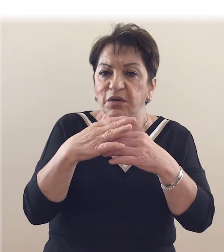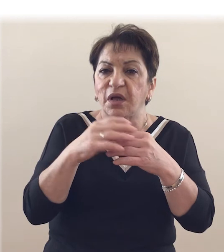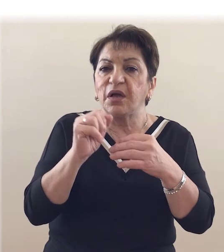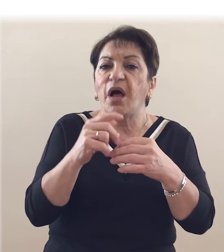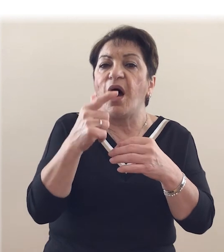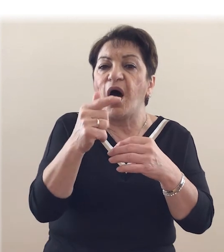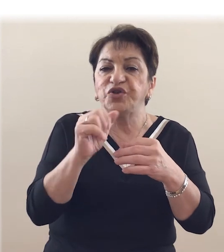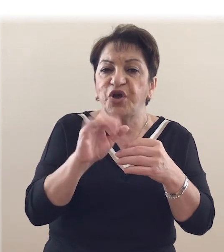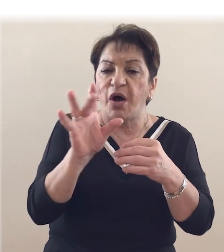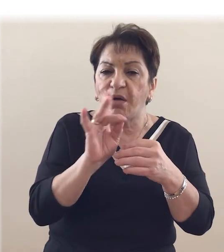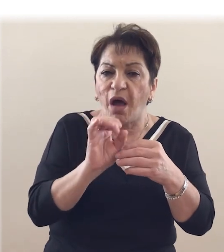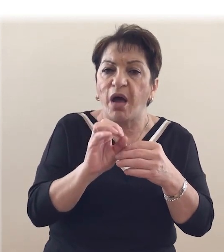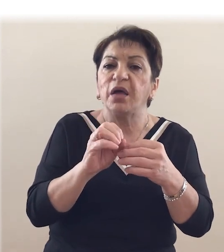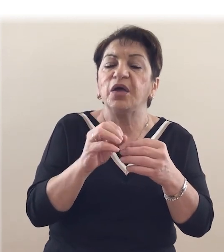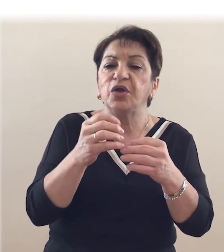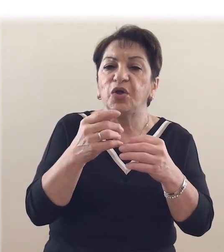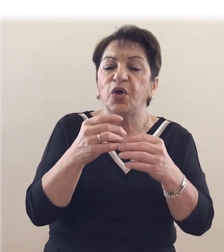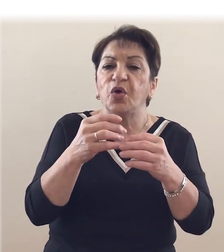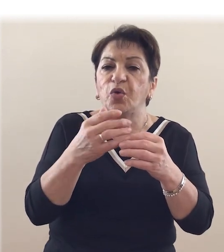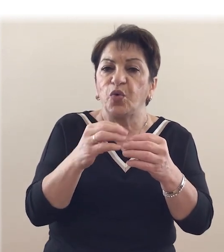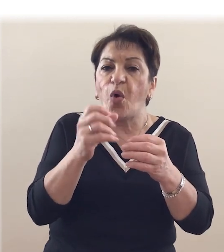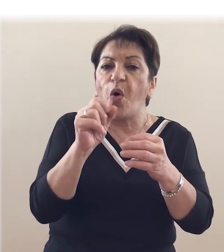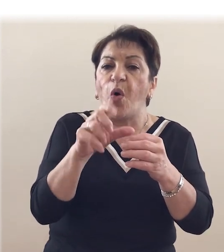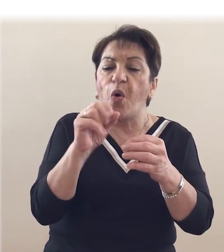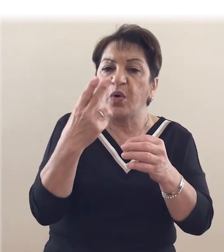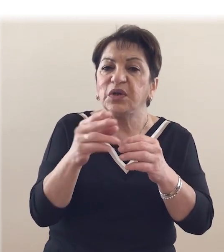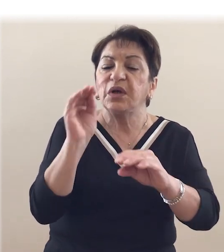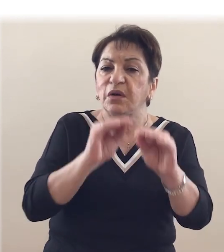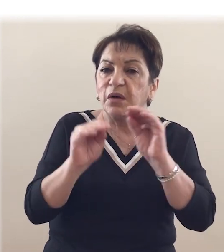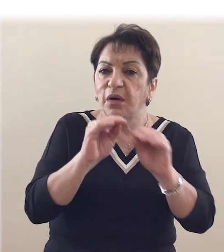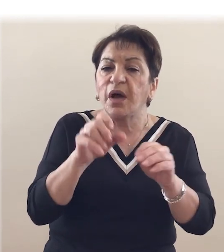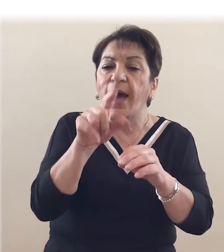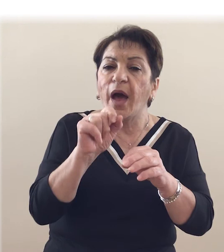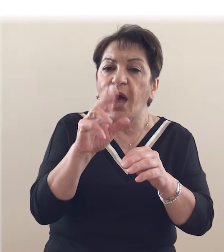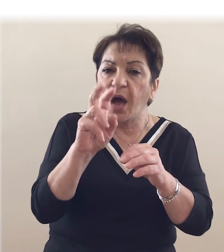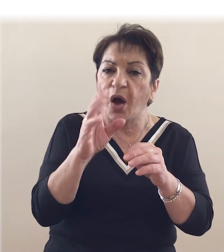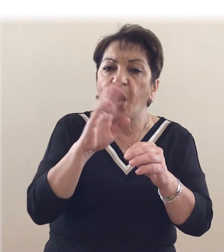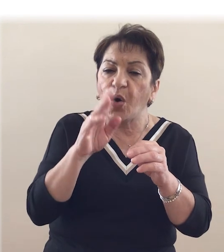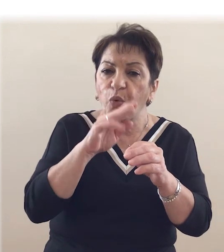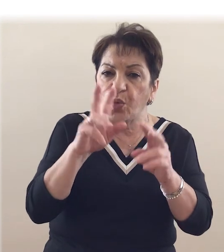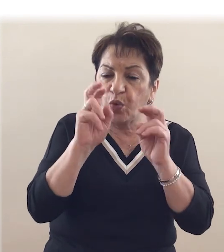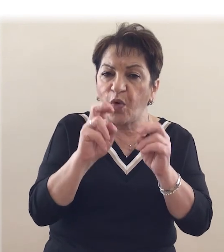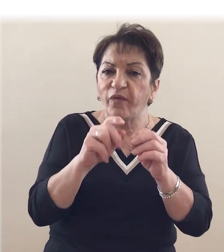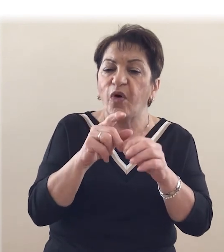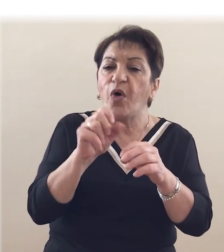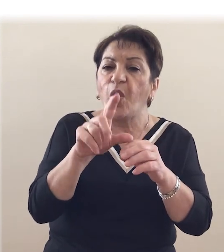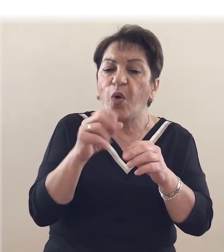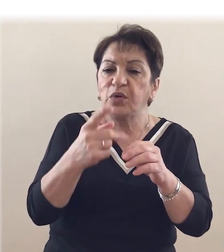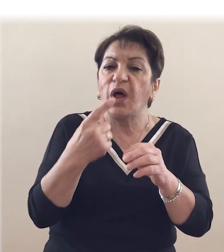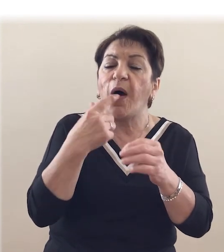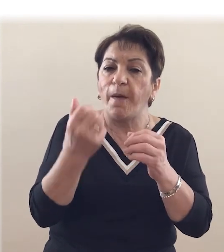աճառային հյուսվածքով եւ հոդի կազմության մեջ մտնող հոդային հեղուկով, իսկ հոդի ամրությունը